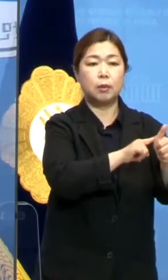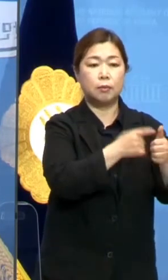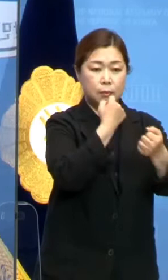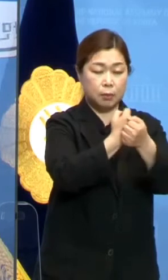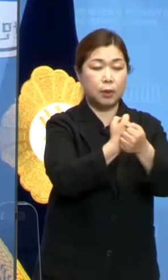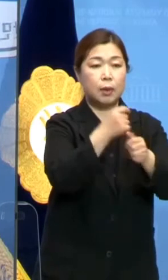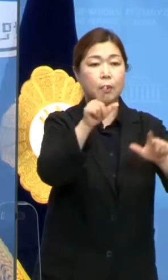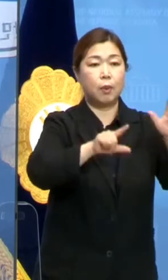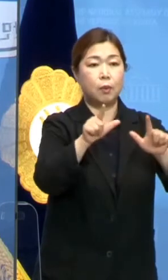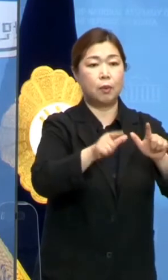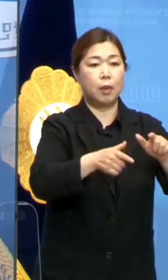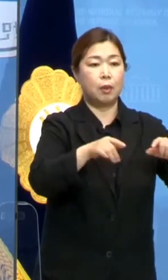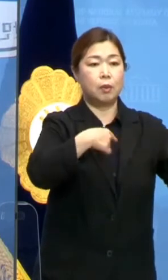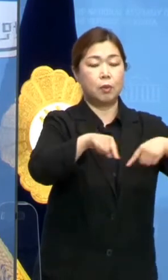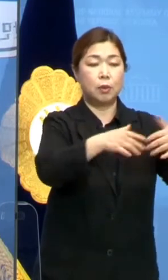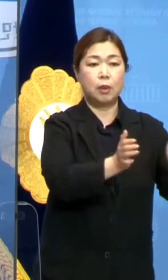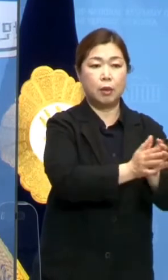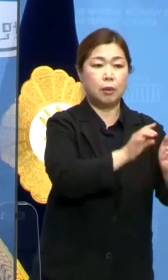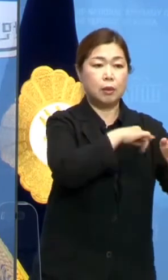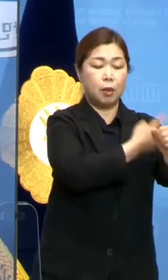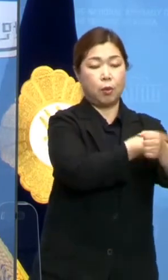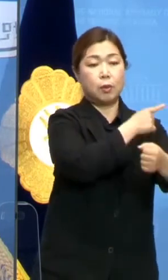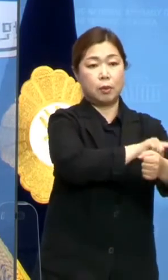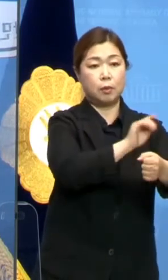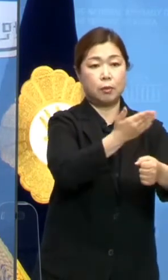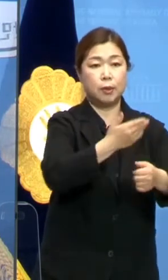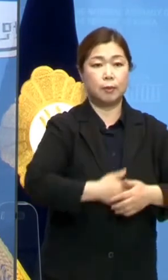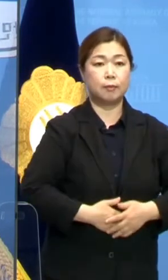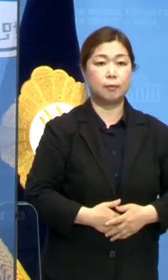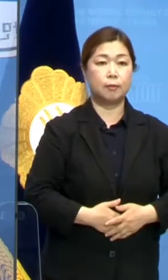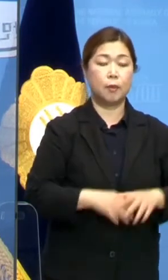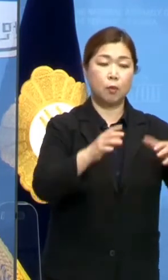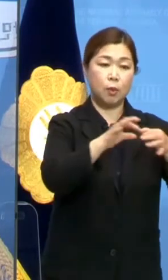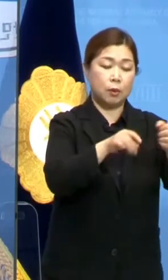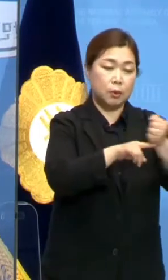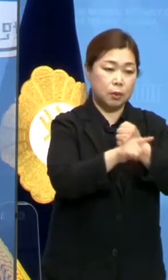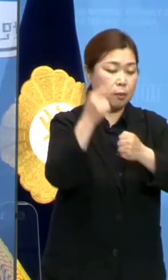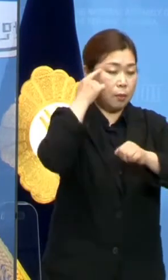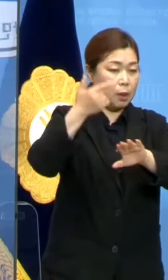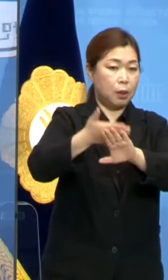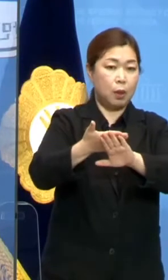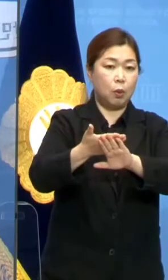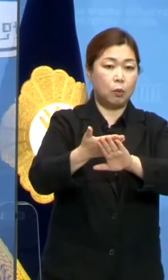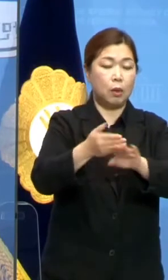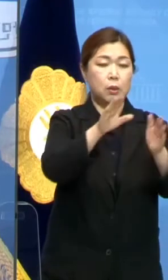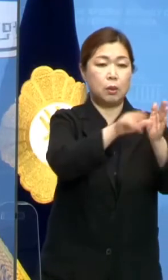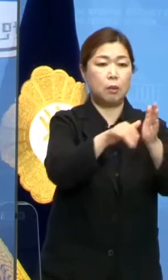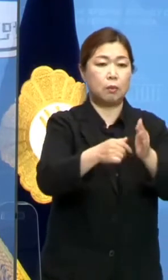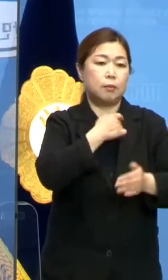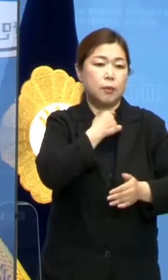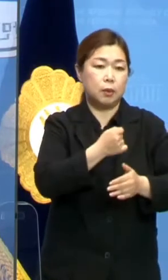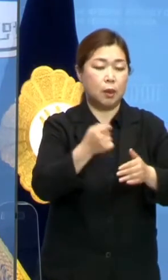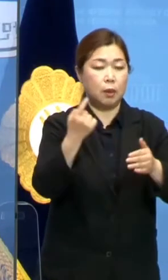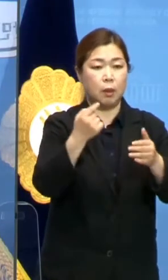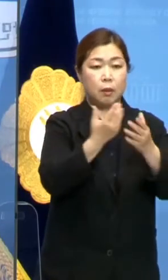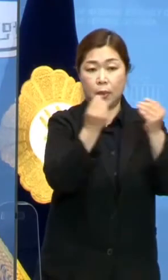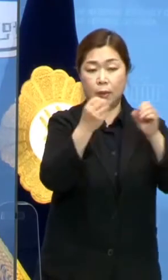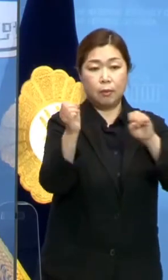극치이며 정당으로서 자격 상실입니다. 국민의 뜻을 거스르고 시대적 소명을 애면하는